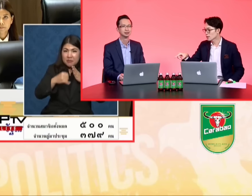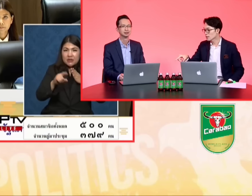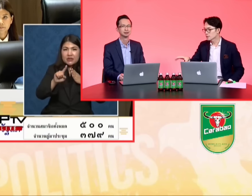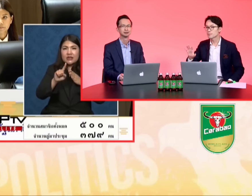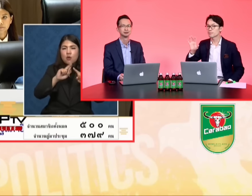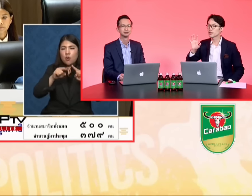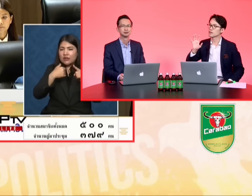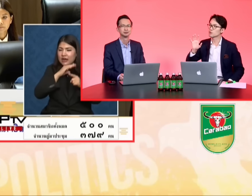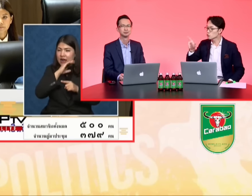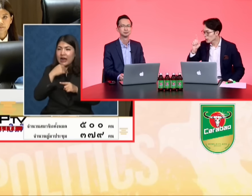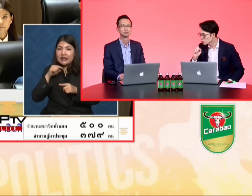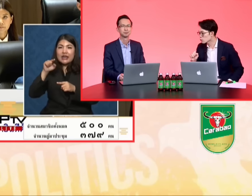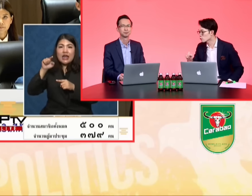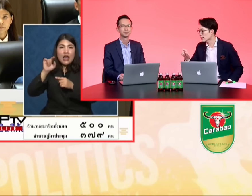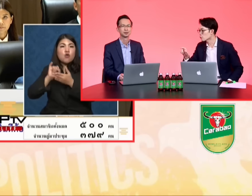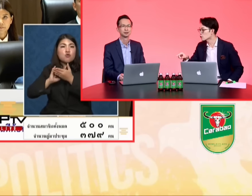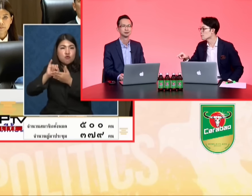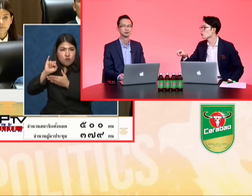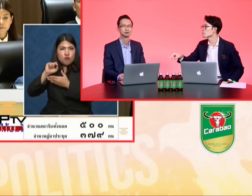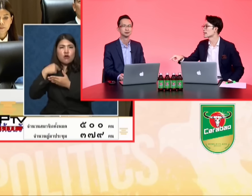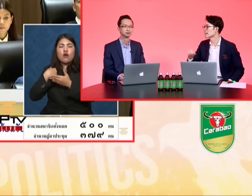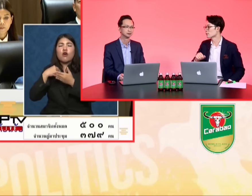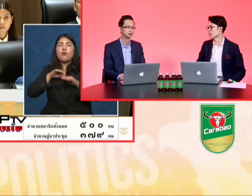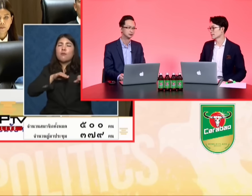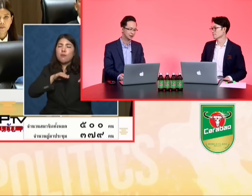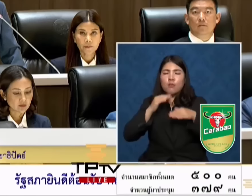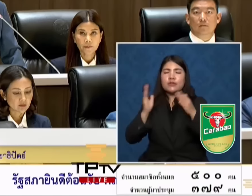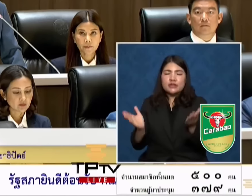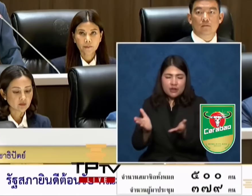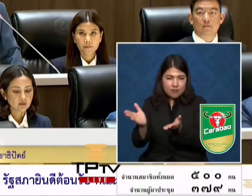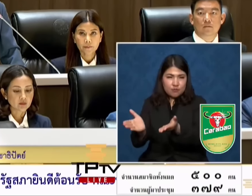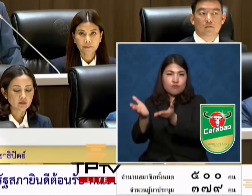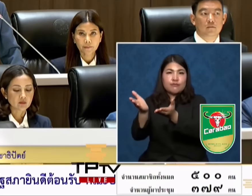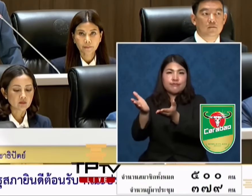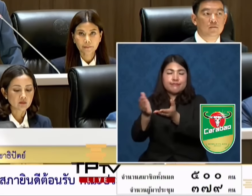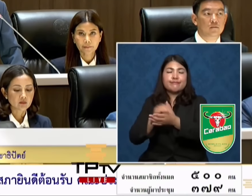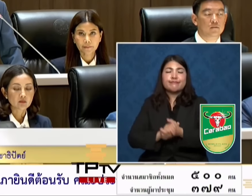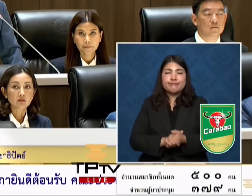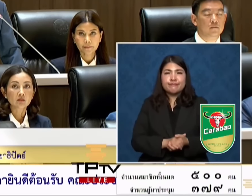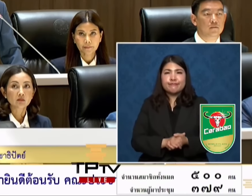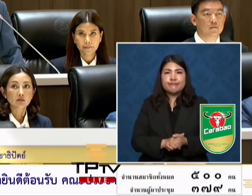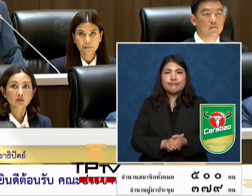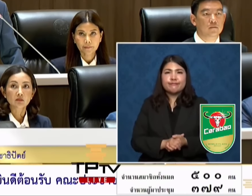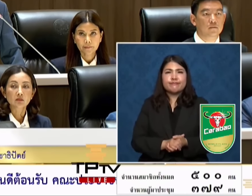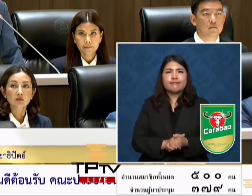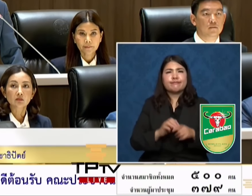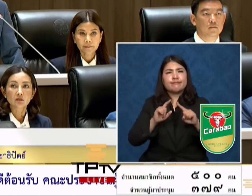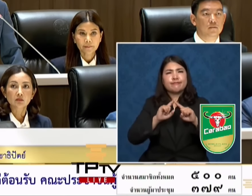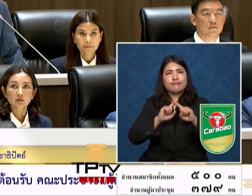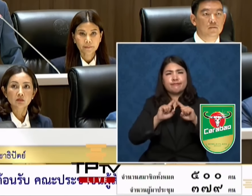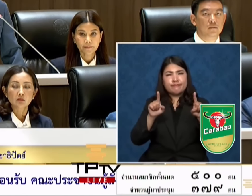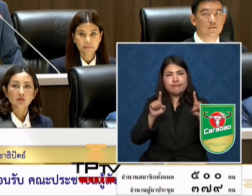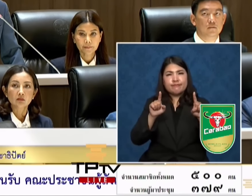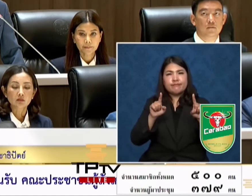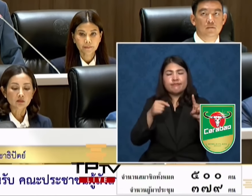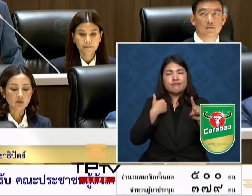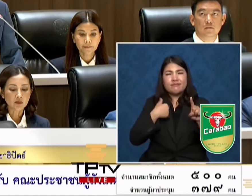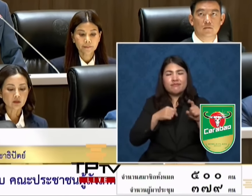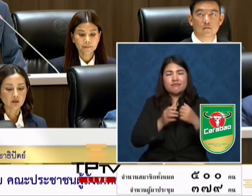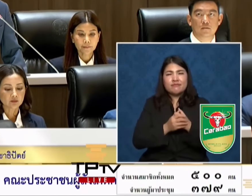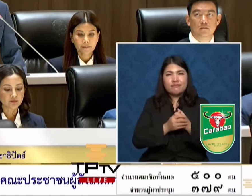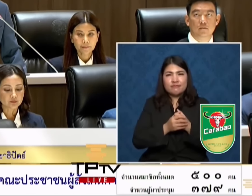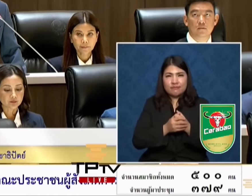ายก็นี่คุณชวนอาวุโสสุดแต่คุณจุลินเป็นคนเปิดเลิกวันนี้ ใช่คุณจุลินเน ี่ ย สำหรับประชาธิปัตย์ ประชาธิปัตย์เนี่ยเขาพูดไว้หลายวันแล้วนะเขาบอกเขาเตรียมความพร้อมนะ